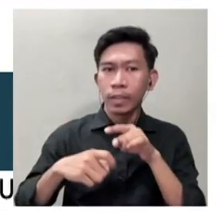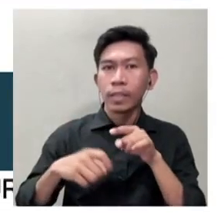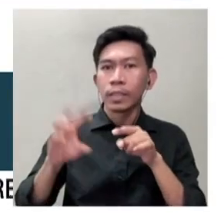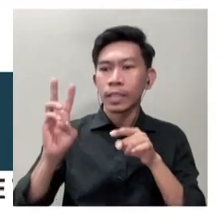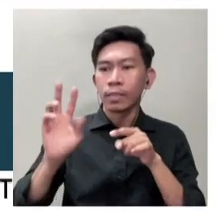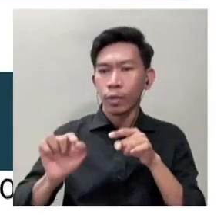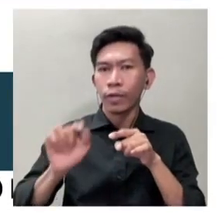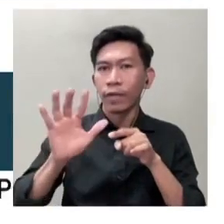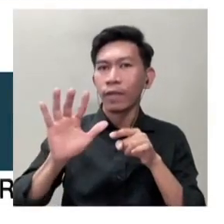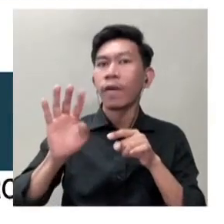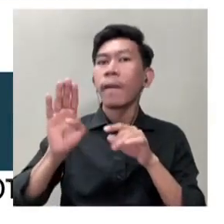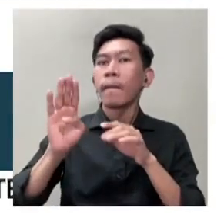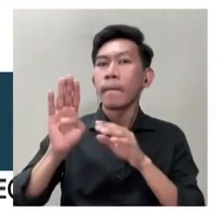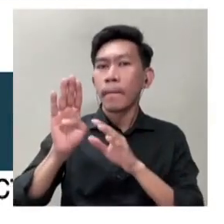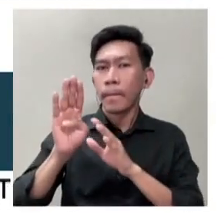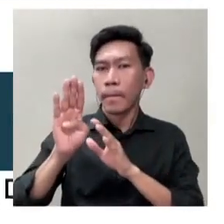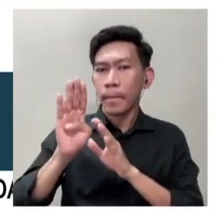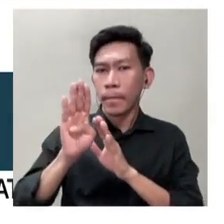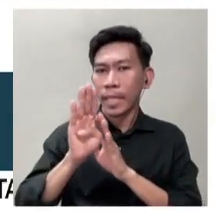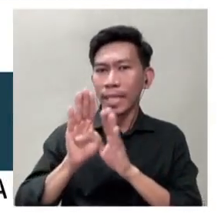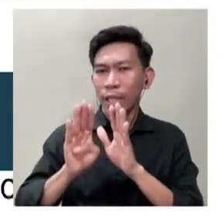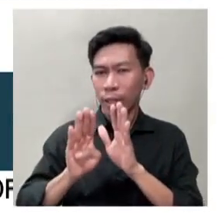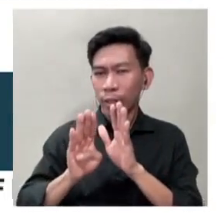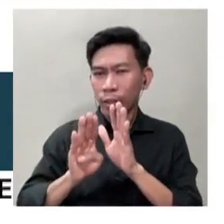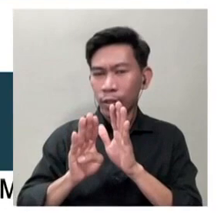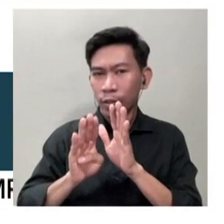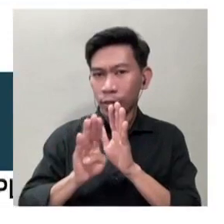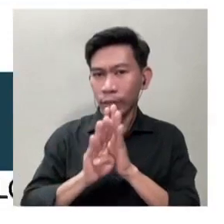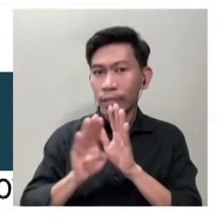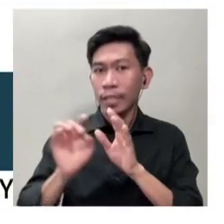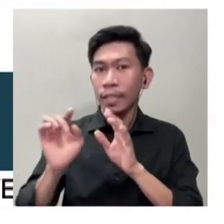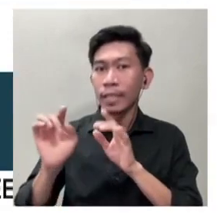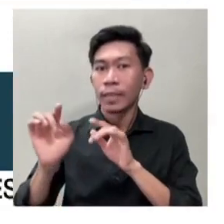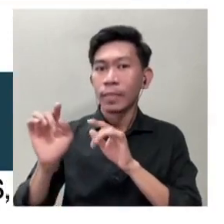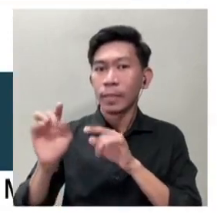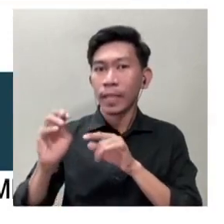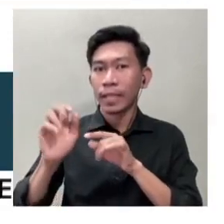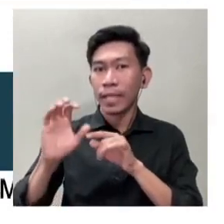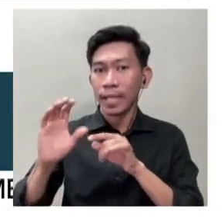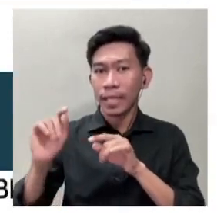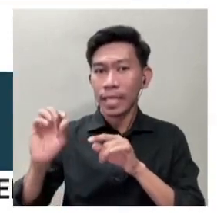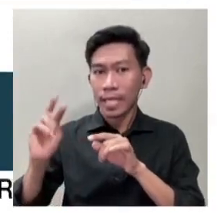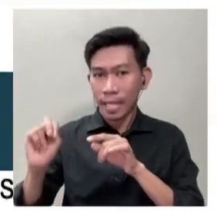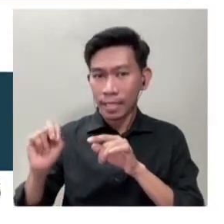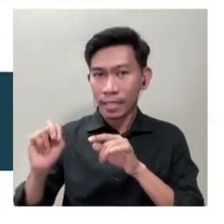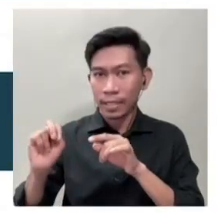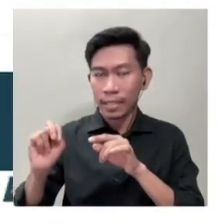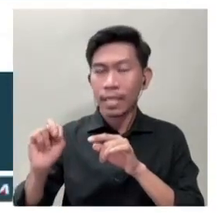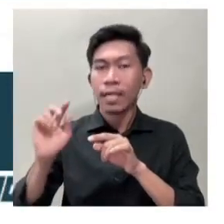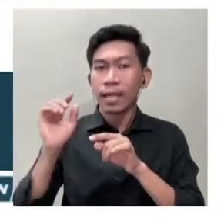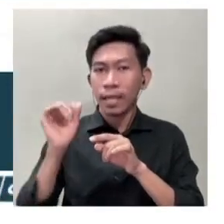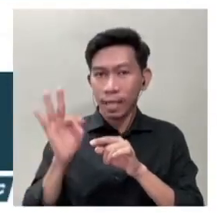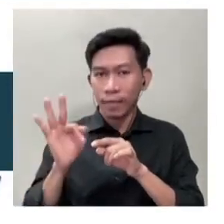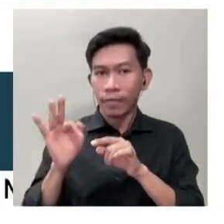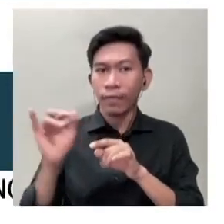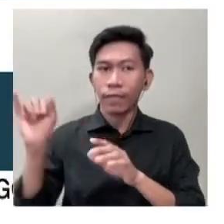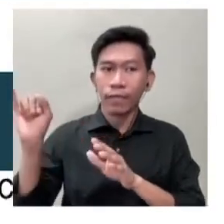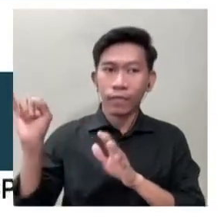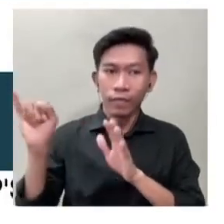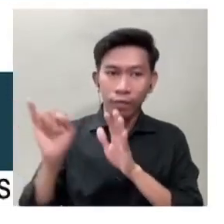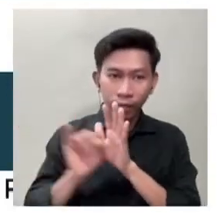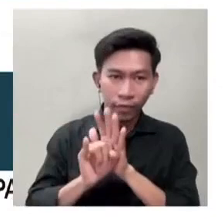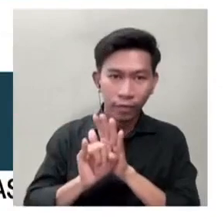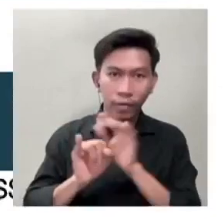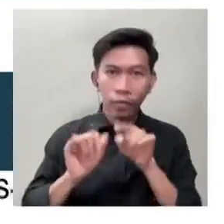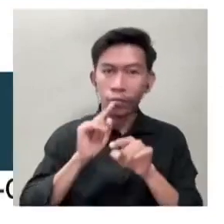of rice, no? Ibig sabihin nun, kung mag-import man tayo, less than 10%